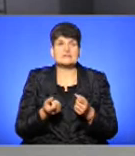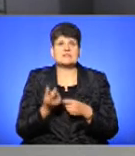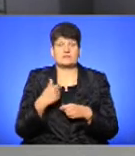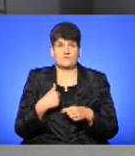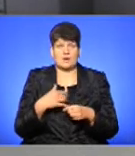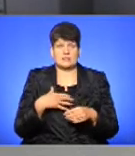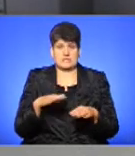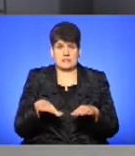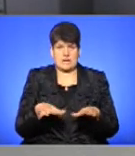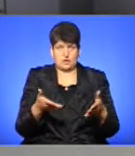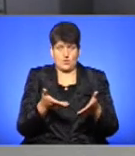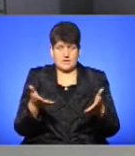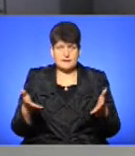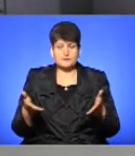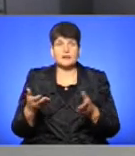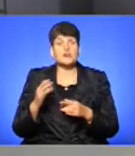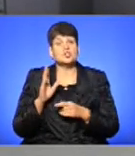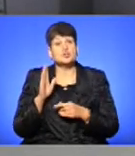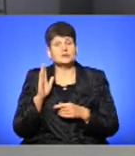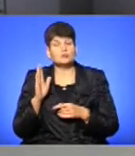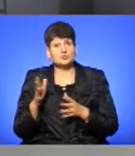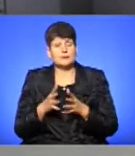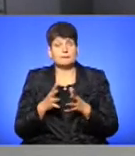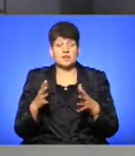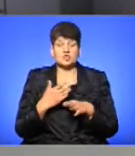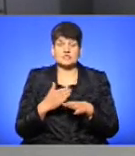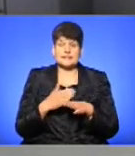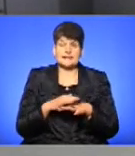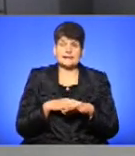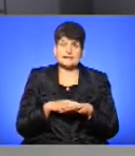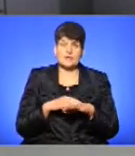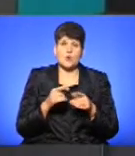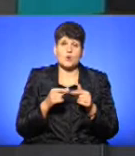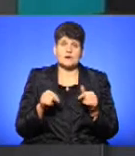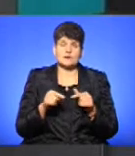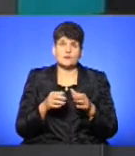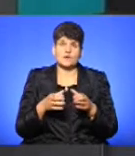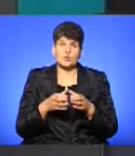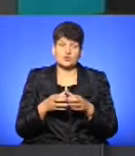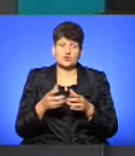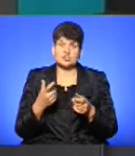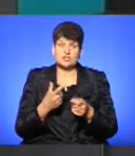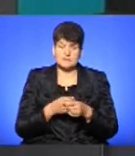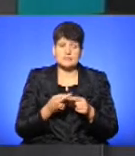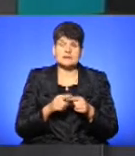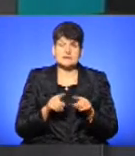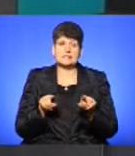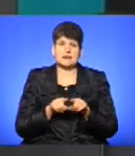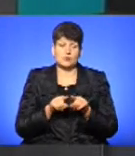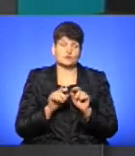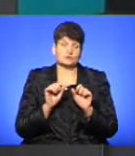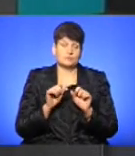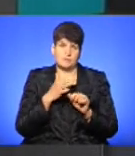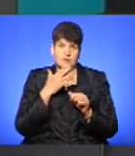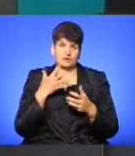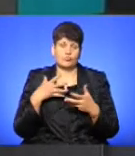території, чи буде більша частина населення, навіть організовані колективи щеплені, це також багато